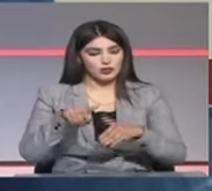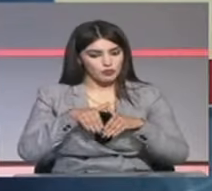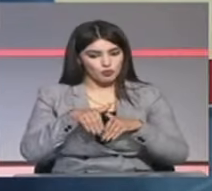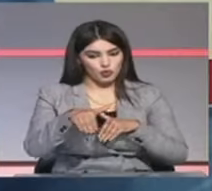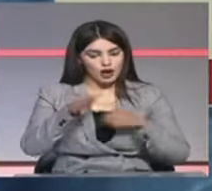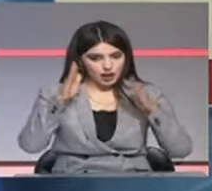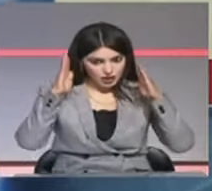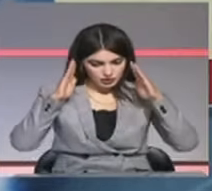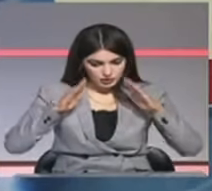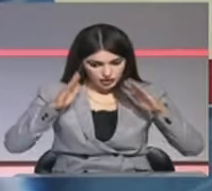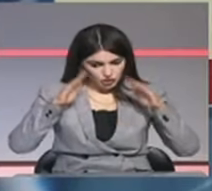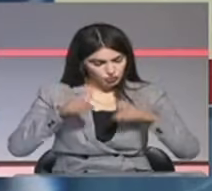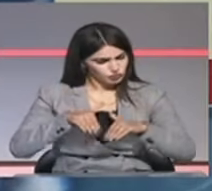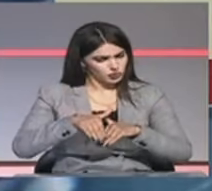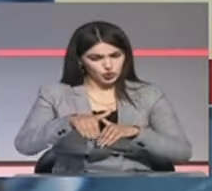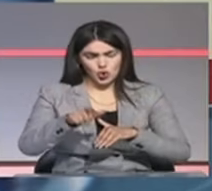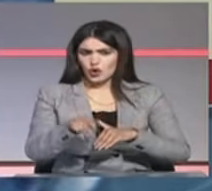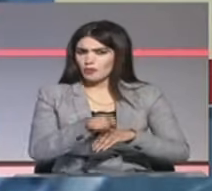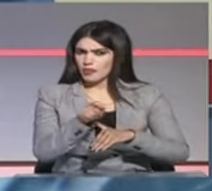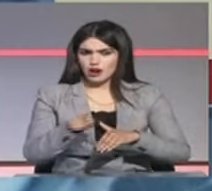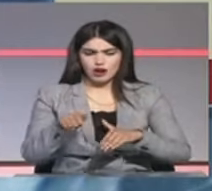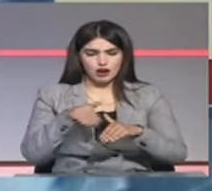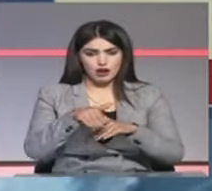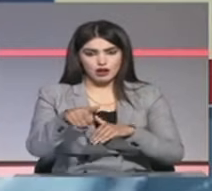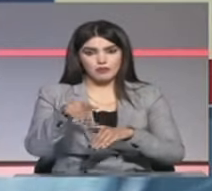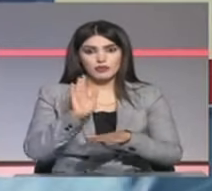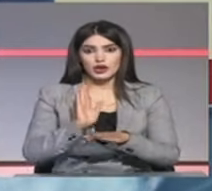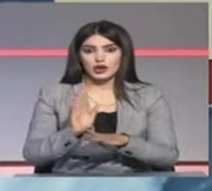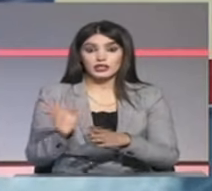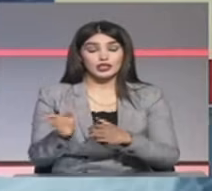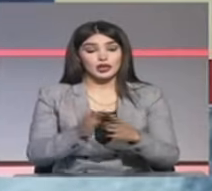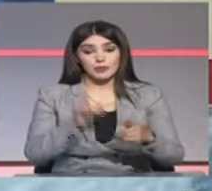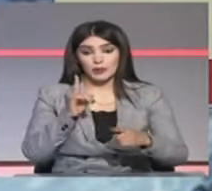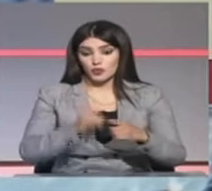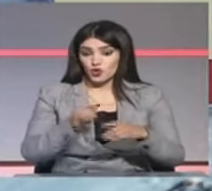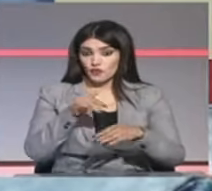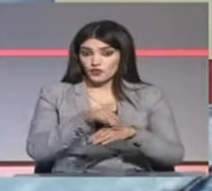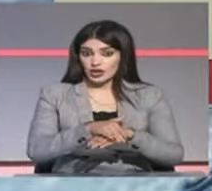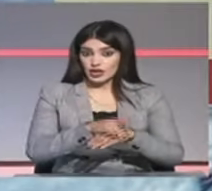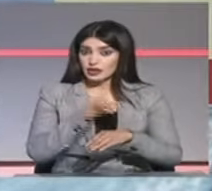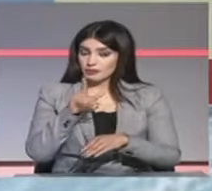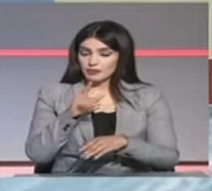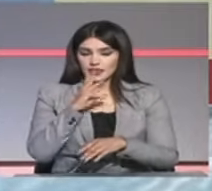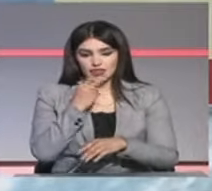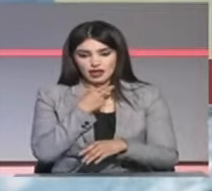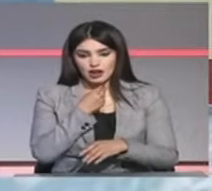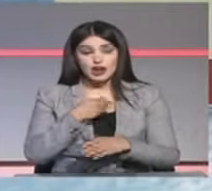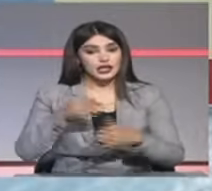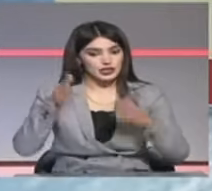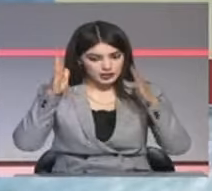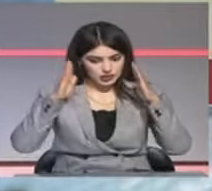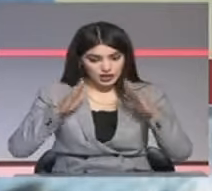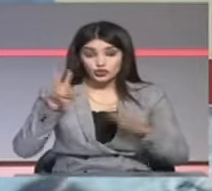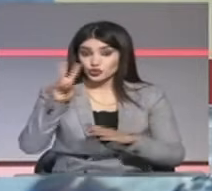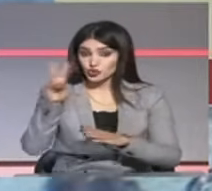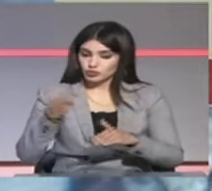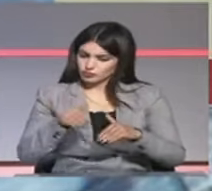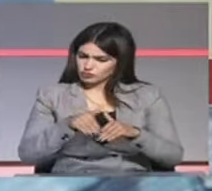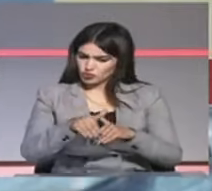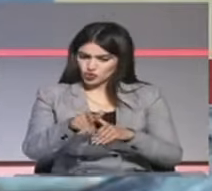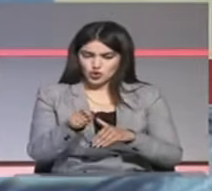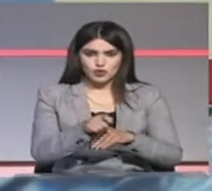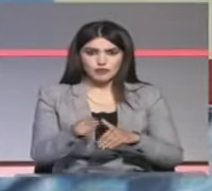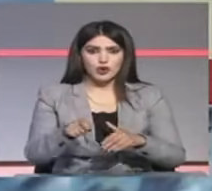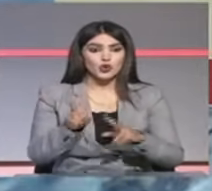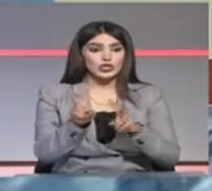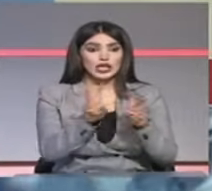اقامه الصلوات في الفتره الزمنيه غير المشموله بحظر الجولان بما في ذلك صلاه الجمعه وتعليق